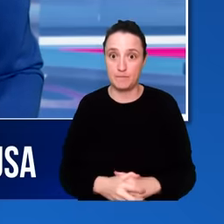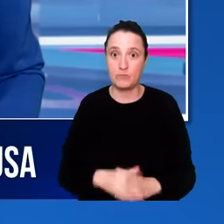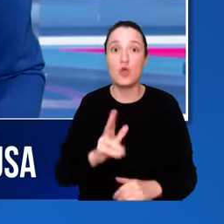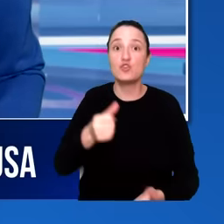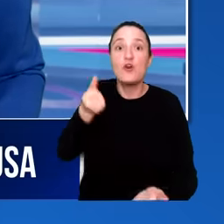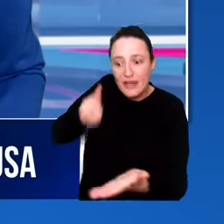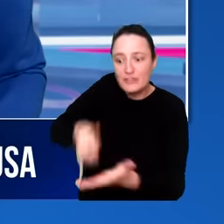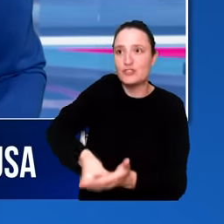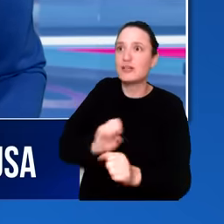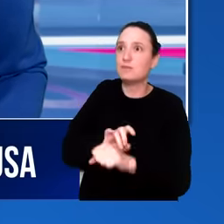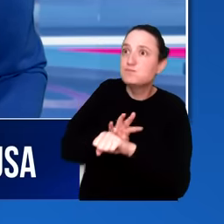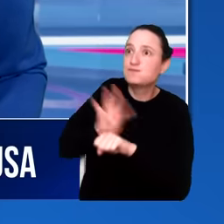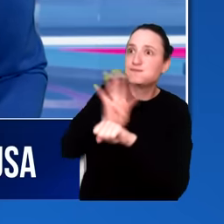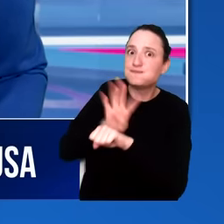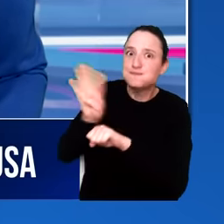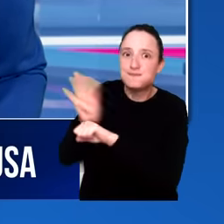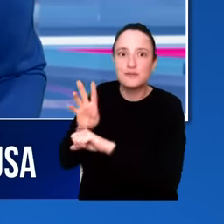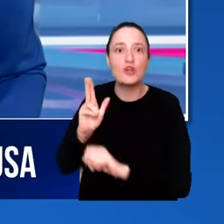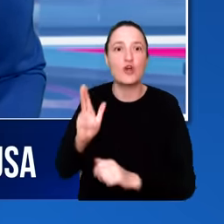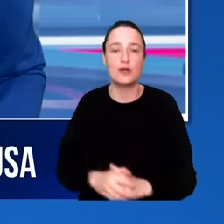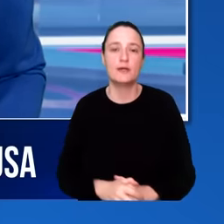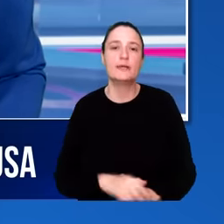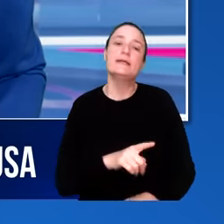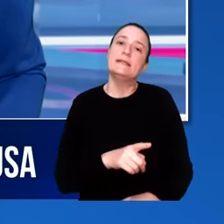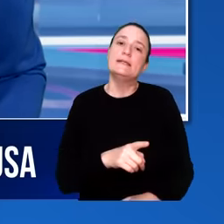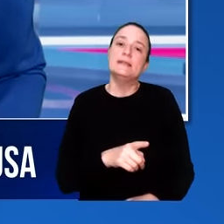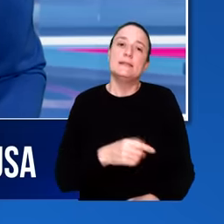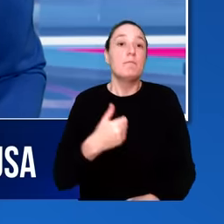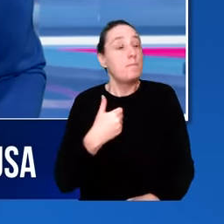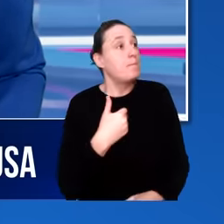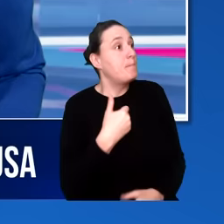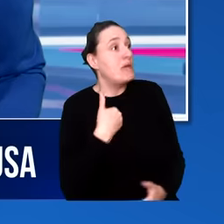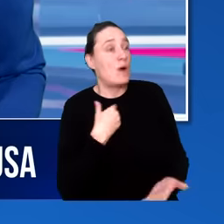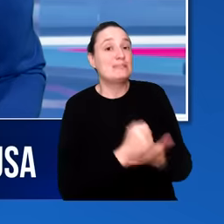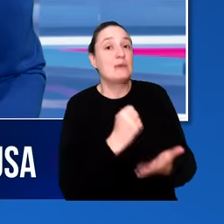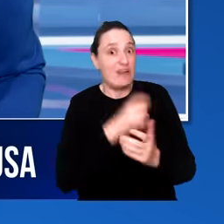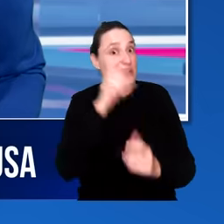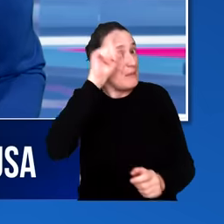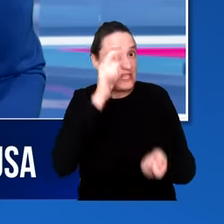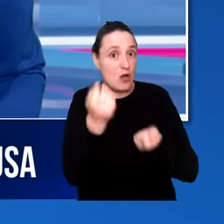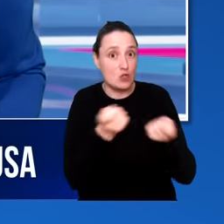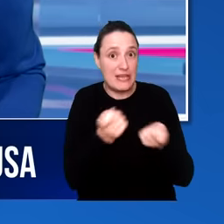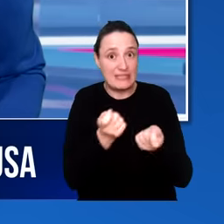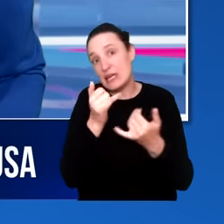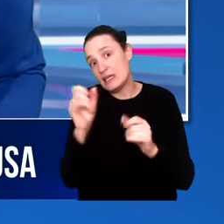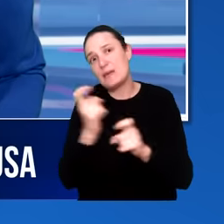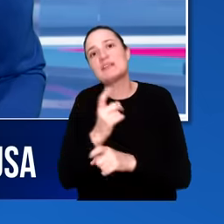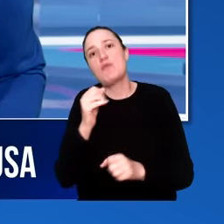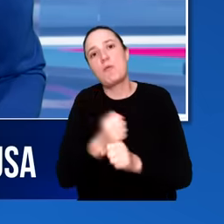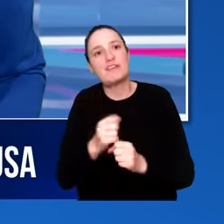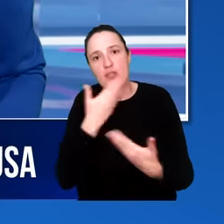naciskał na ten guzik? Ewidentnie miałaby to być koordynacja niemiecka. Stąd nie ma innych państw takich bardzo poważnych, które sobie na to nie mogą pozwolić, jak chociażby